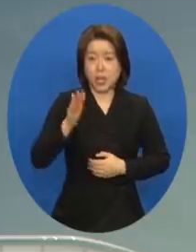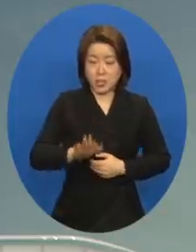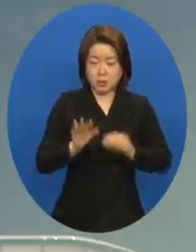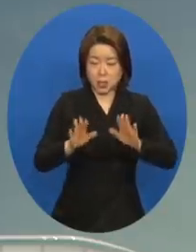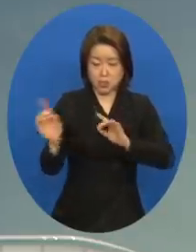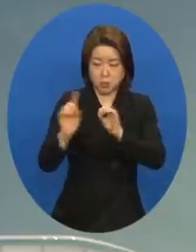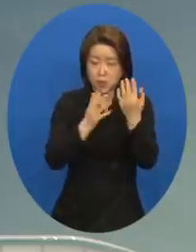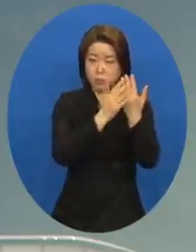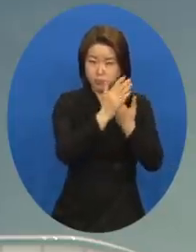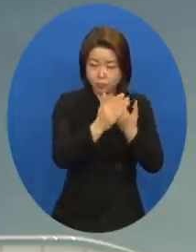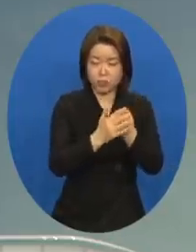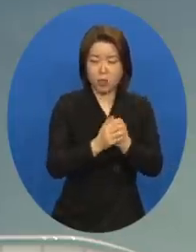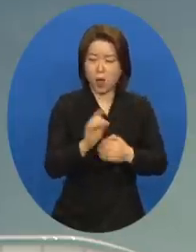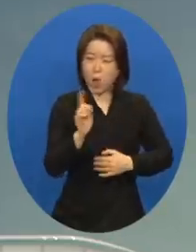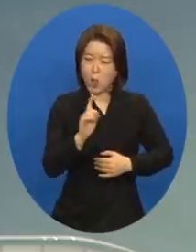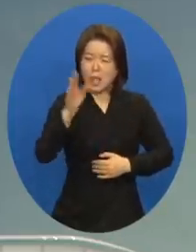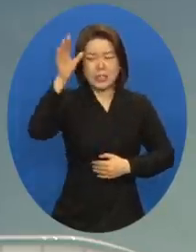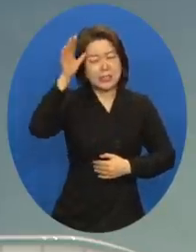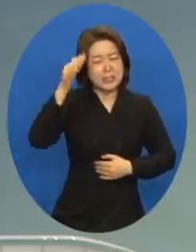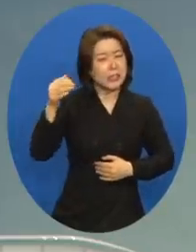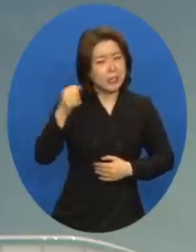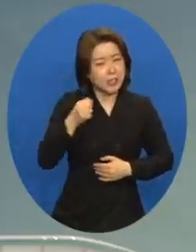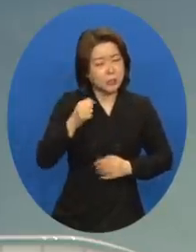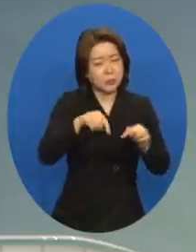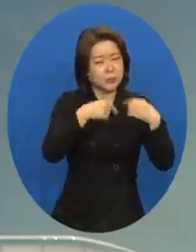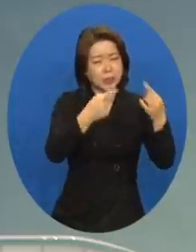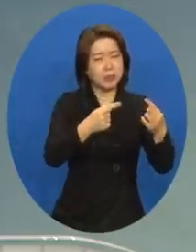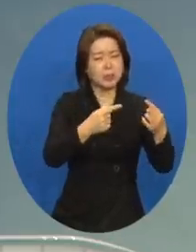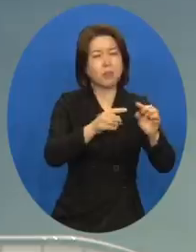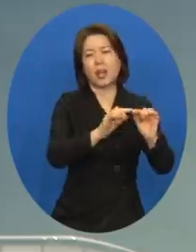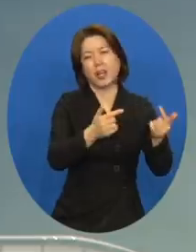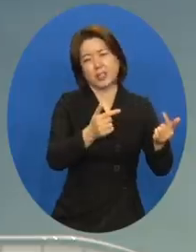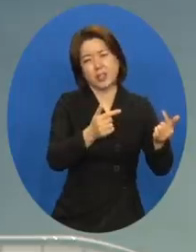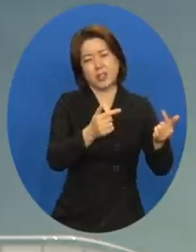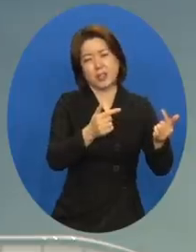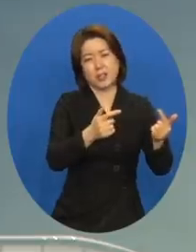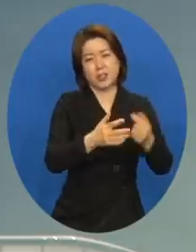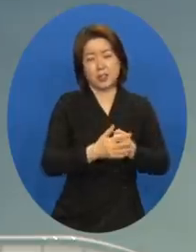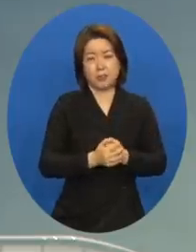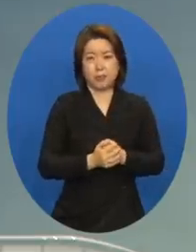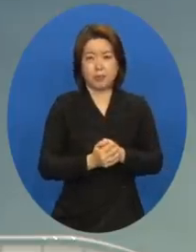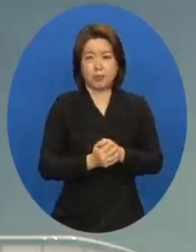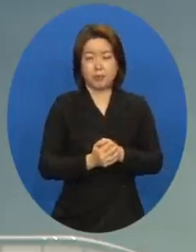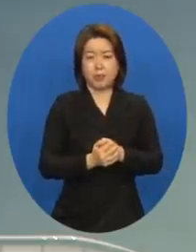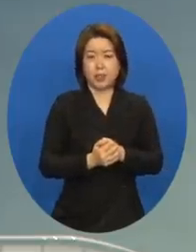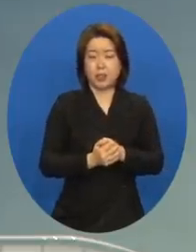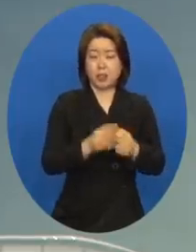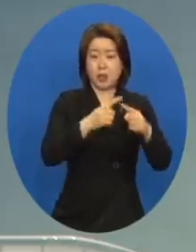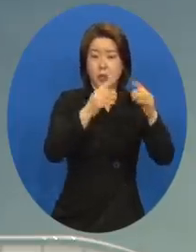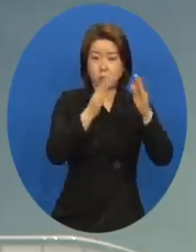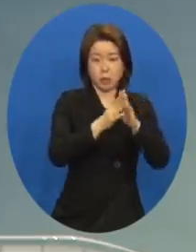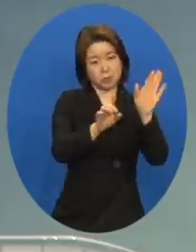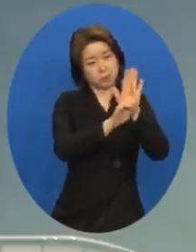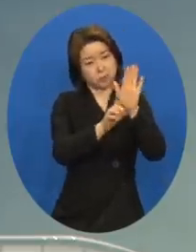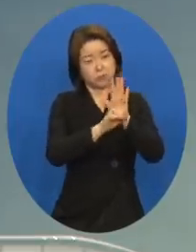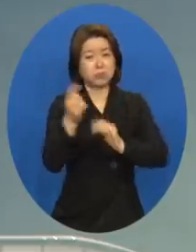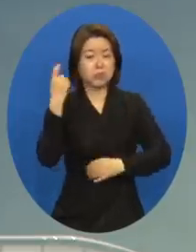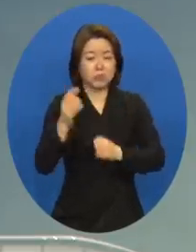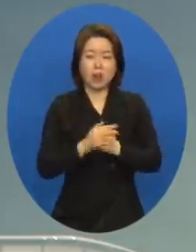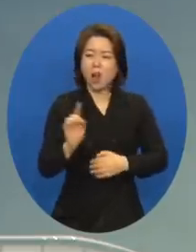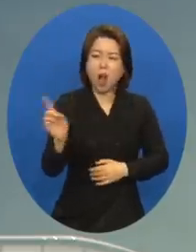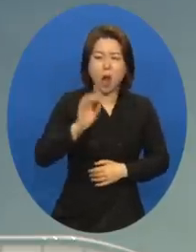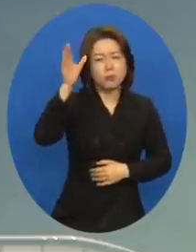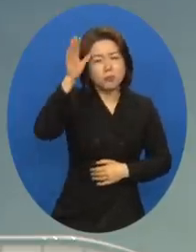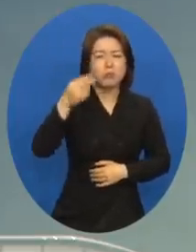부흥회도 사실 어떤 기대를 갖고 참석한 것은 아니었습니다. 교회 광고 듣고 아무 기대